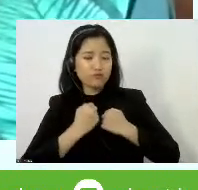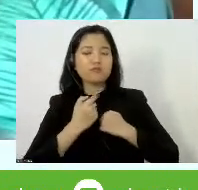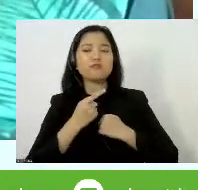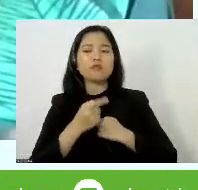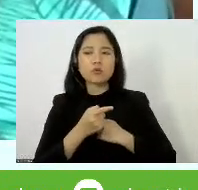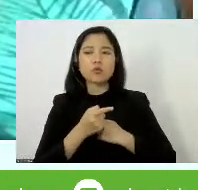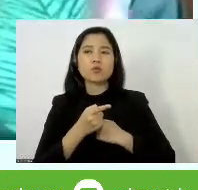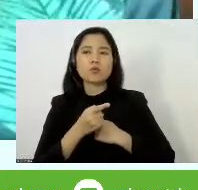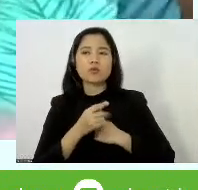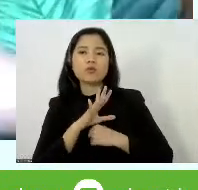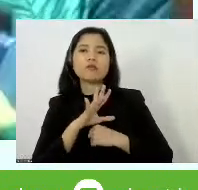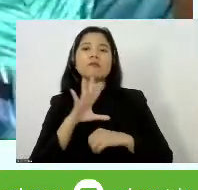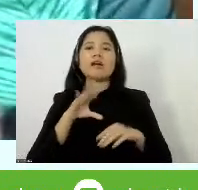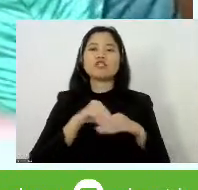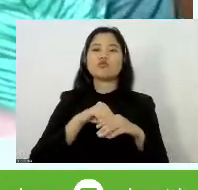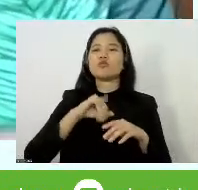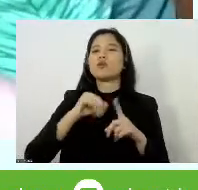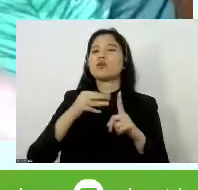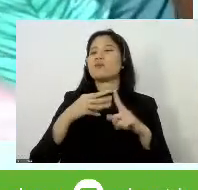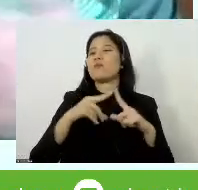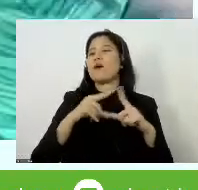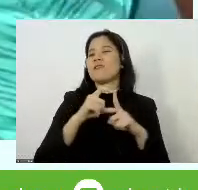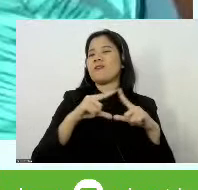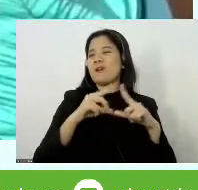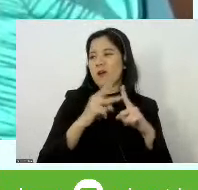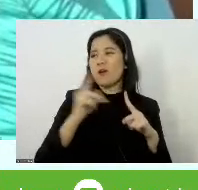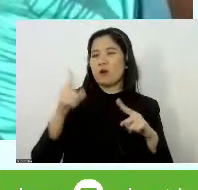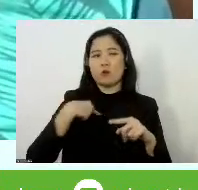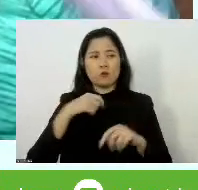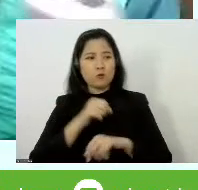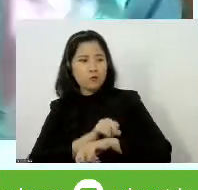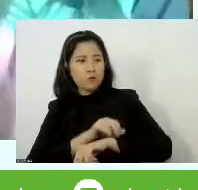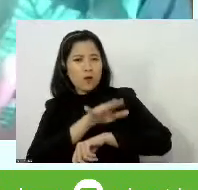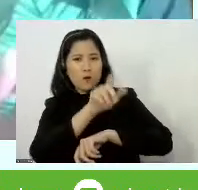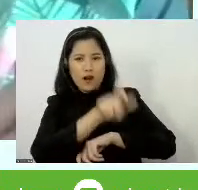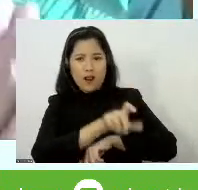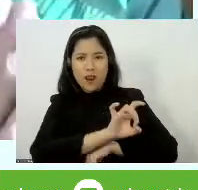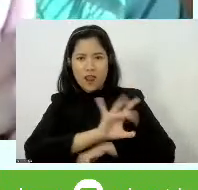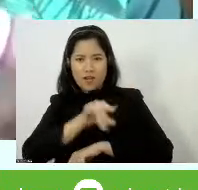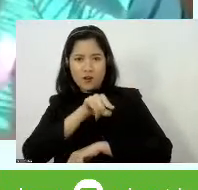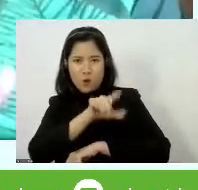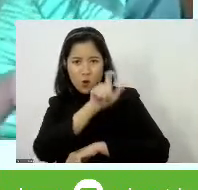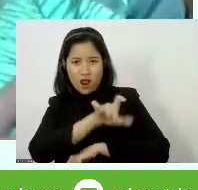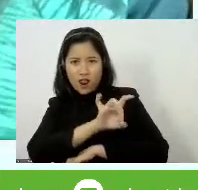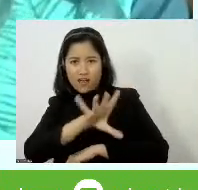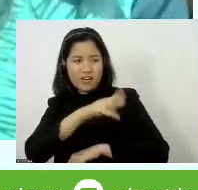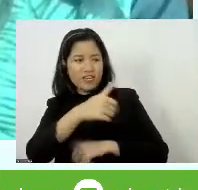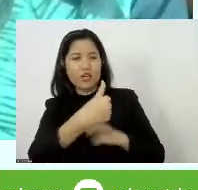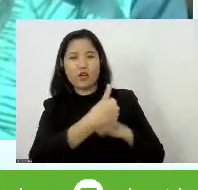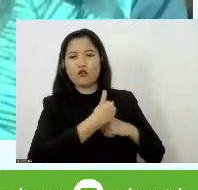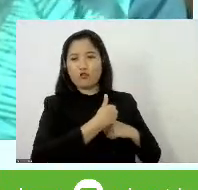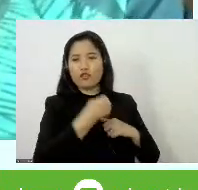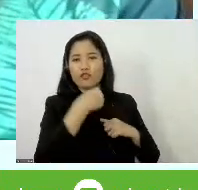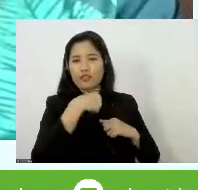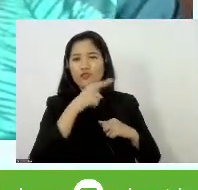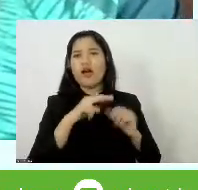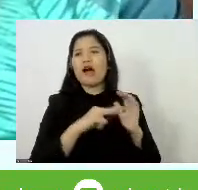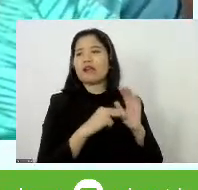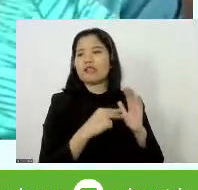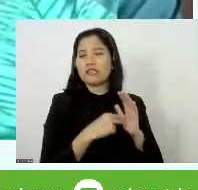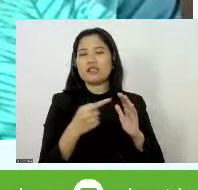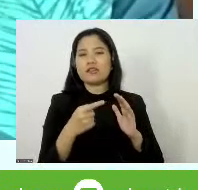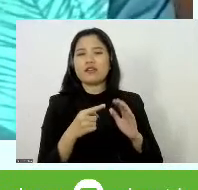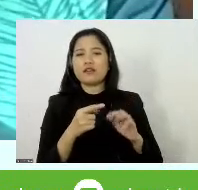adalah bagian dari FB kita Anda keluarkan ke orang lain orang lain ikut Anda maka anda juga mendapatkan ibadah yang sangat baik maka